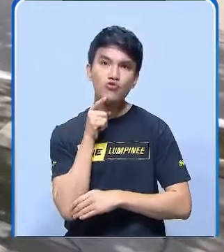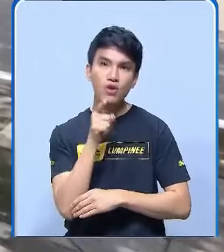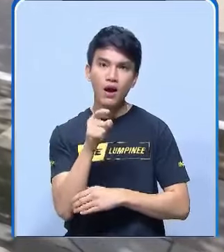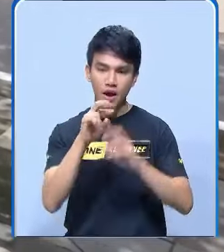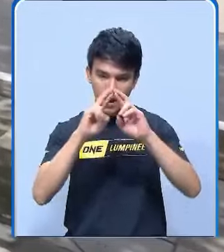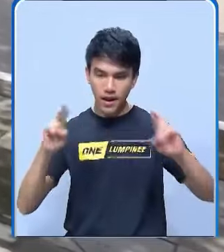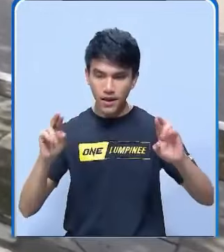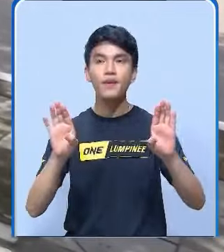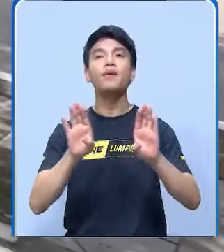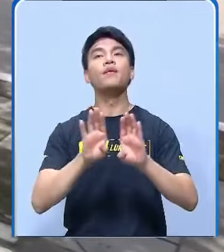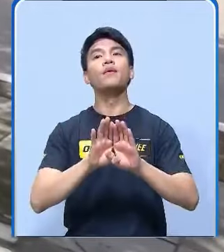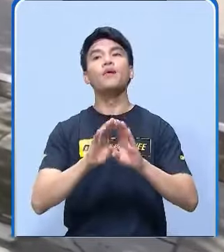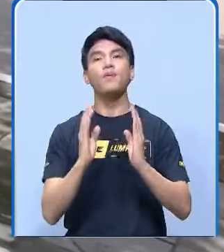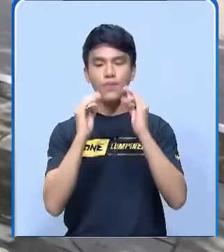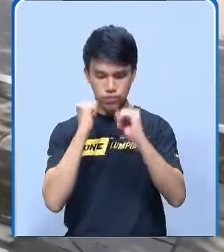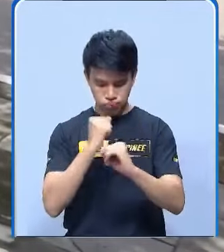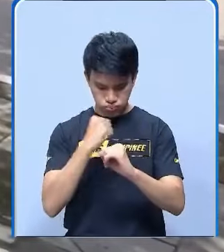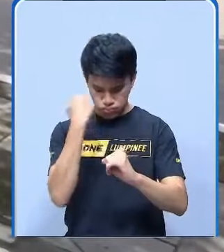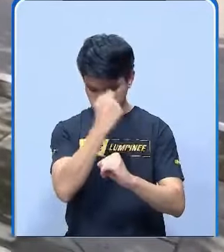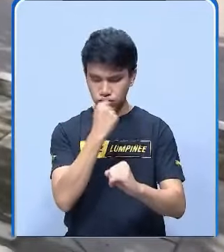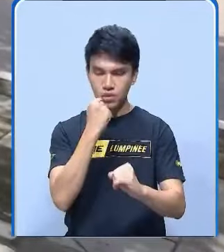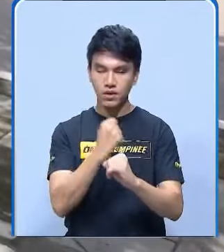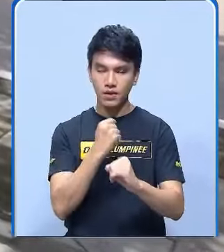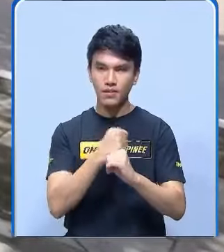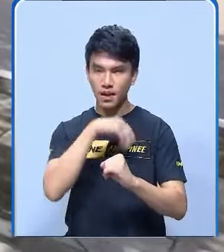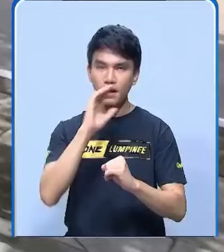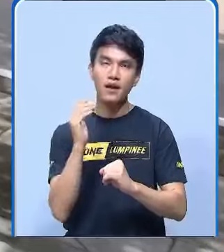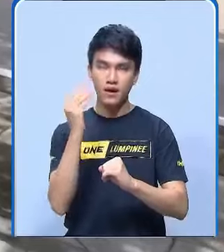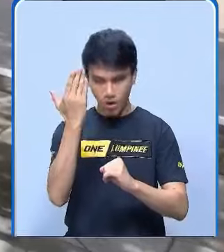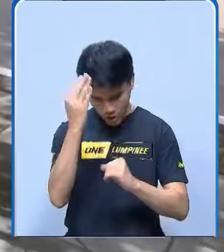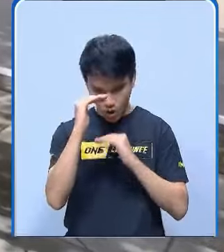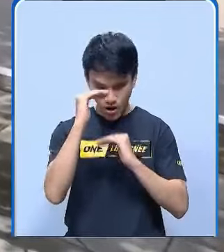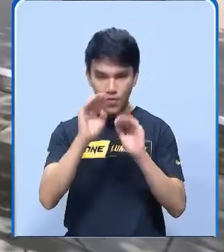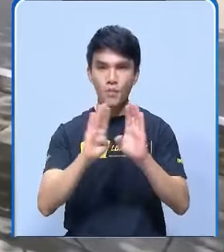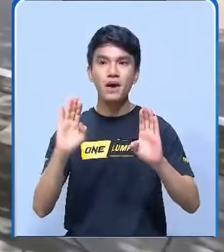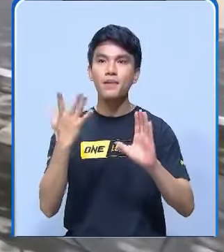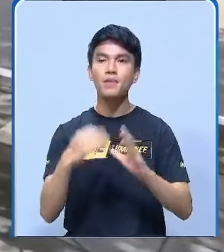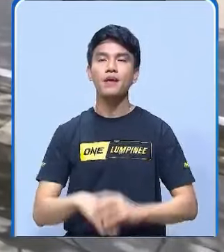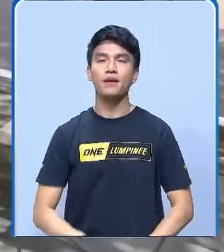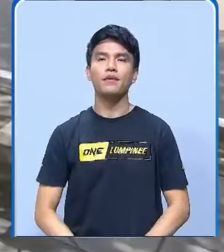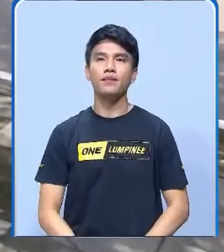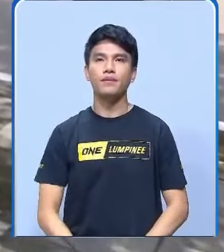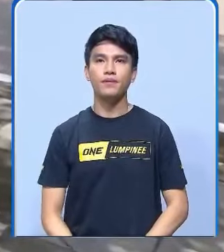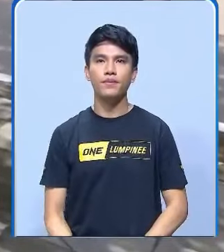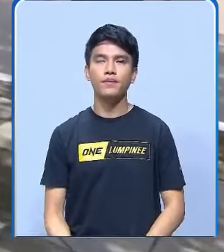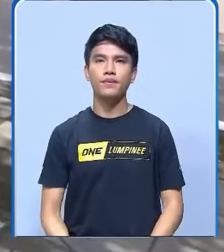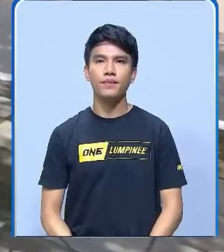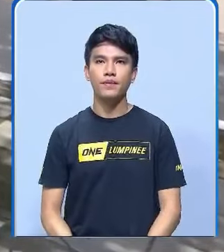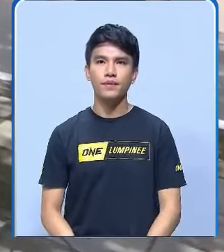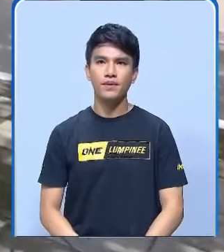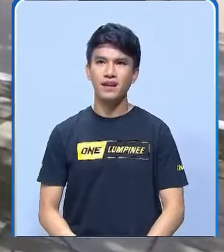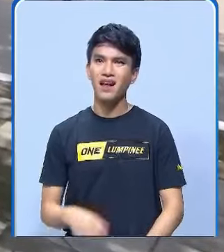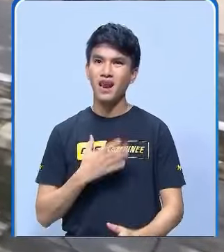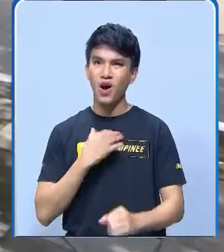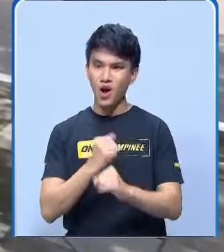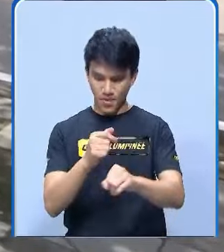ร้าน้าว่าพนักงานคนไหนที่มีงานทำก็ให้ไปหางานก่อนไม่มีกำหนดที่เปิดร้านค่ะเราทำงานที่ร้านนี้นานหรือยัง